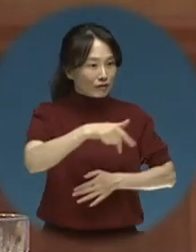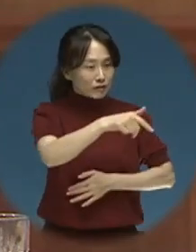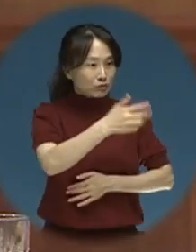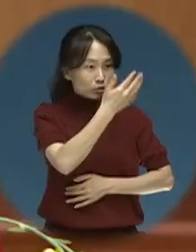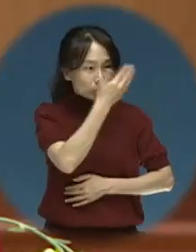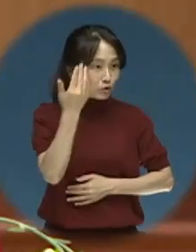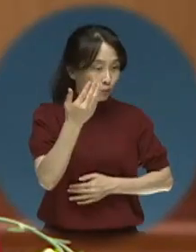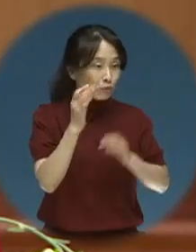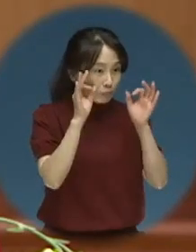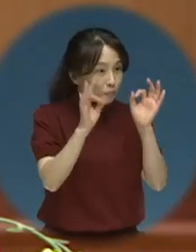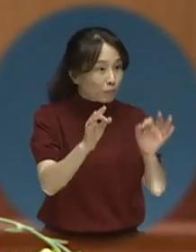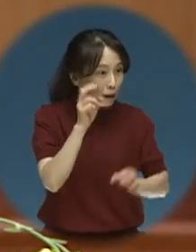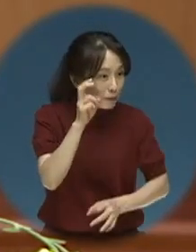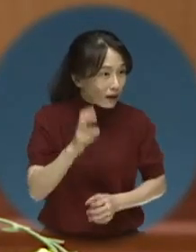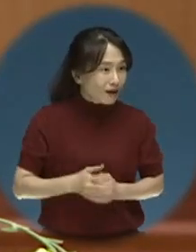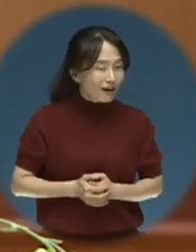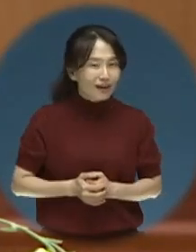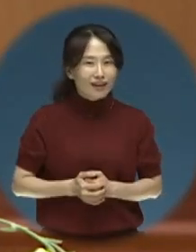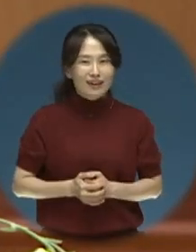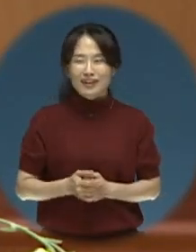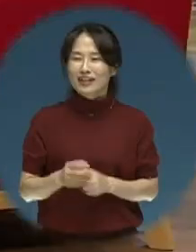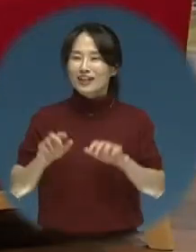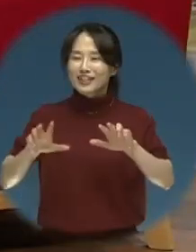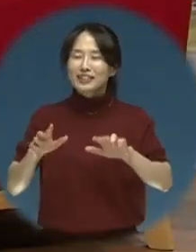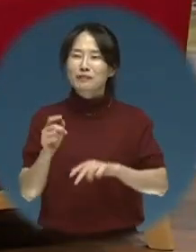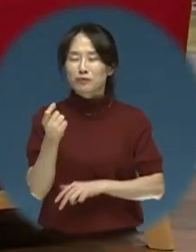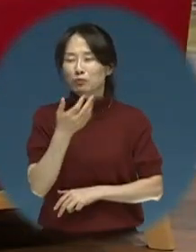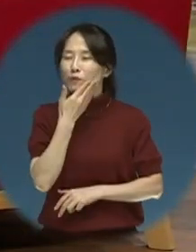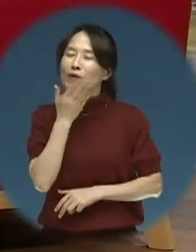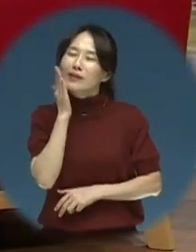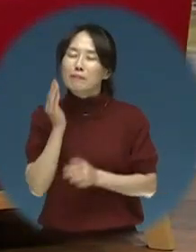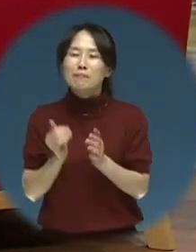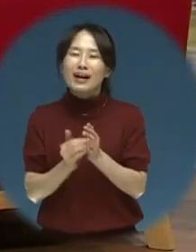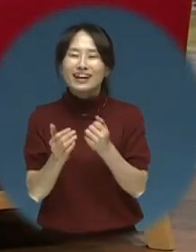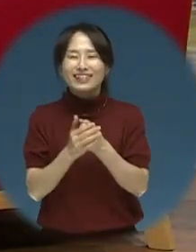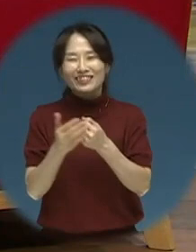보죠? 좀 단장을 해 가지고.